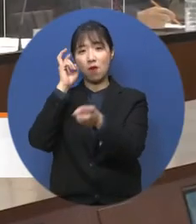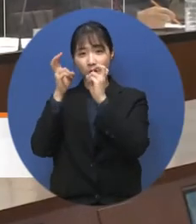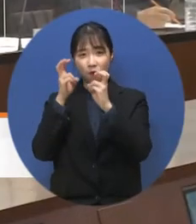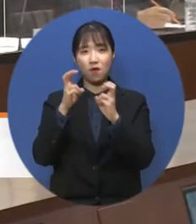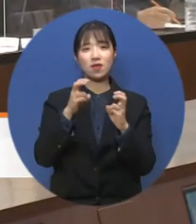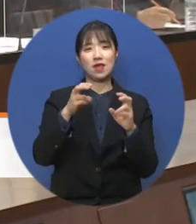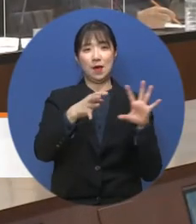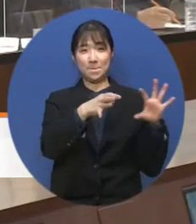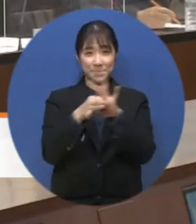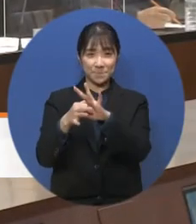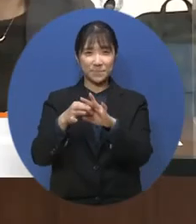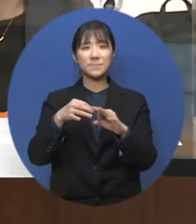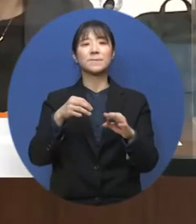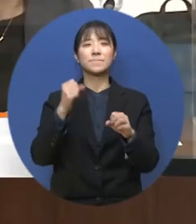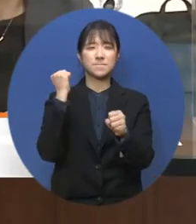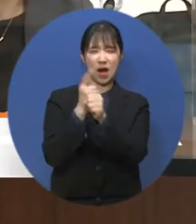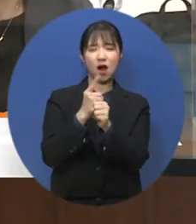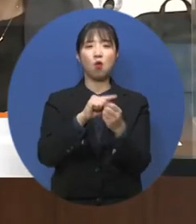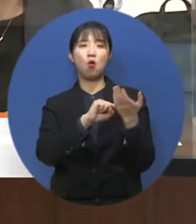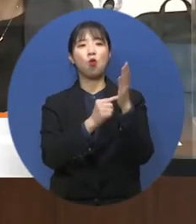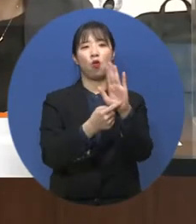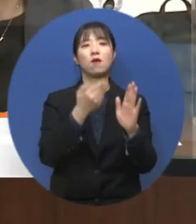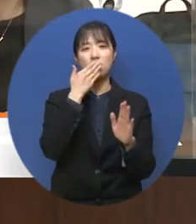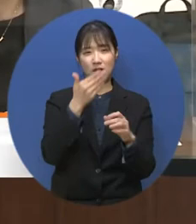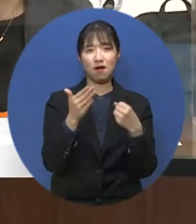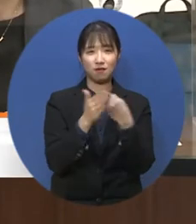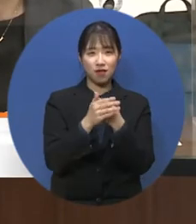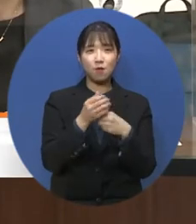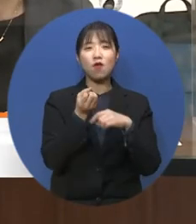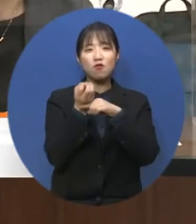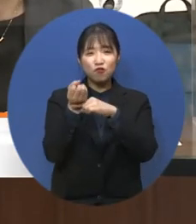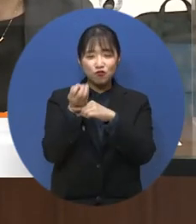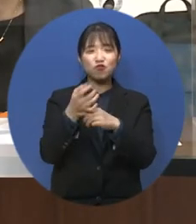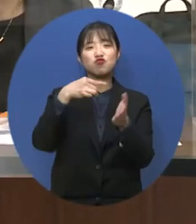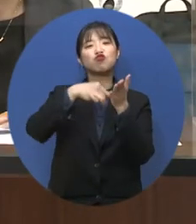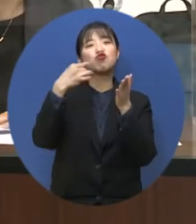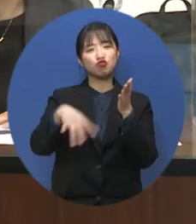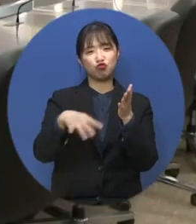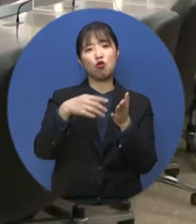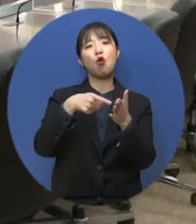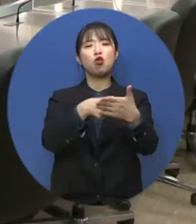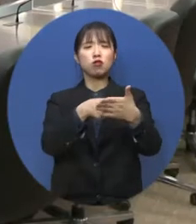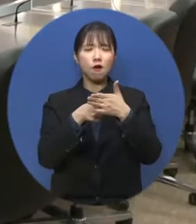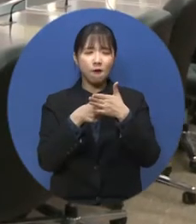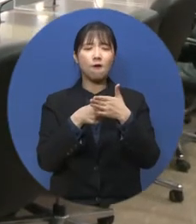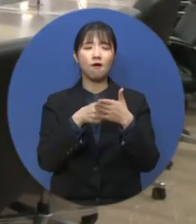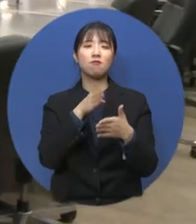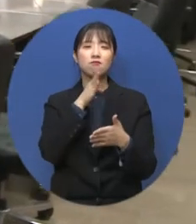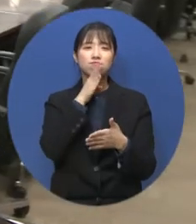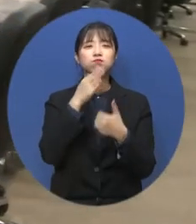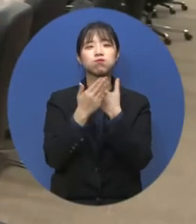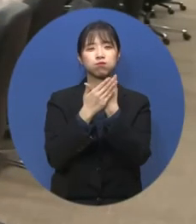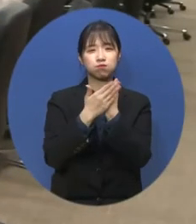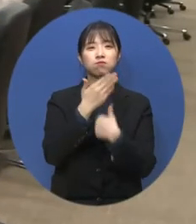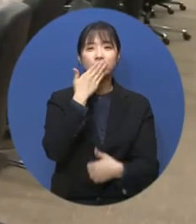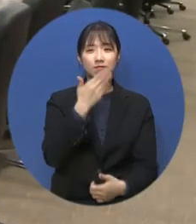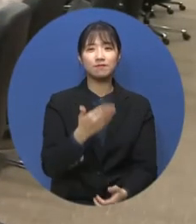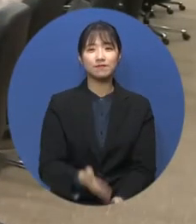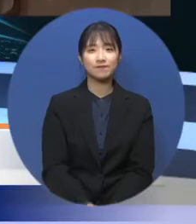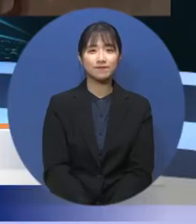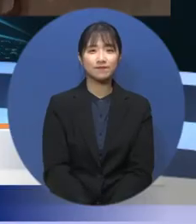거래를 활성화할 수 있게 돼 이에 따른 유통단계 축소와 수수료 절감 등에 따른 소득 증대 효과가 기대됩니다.